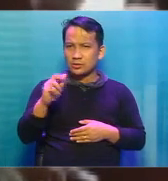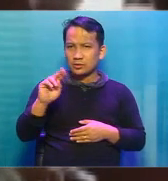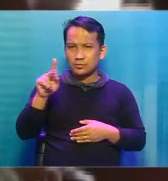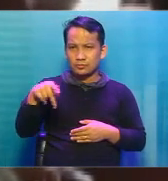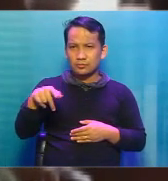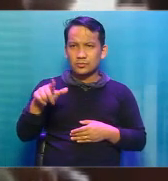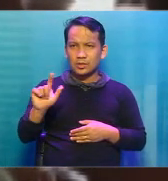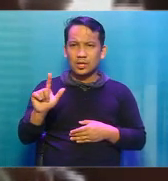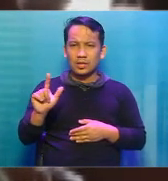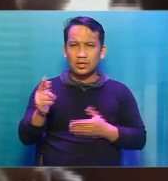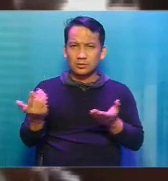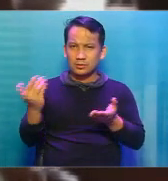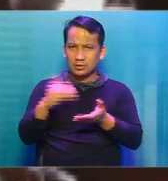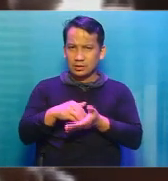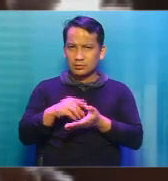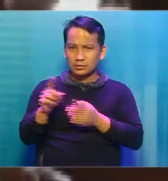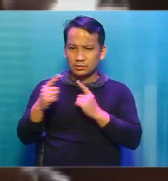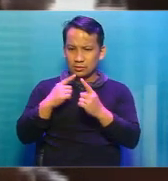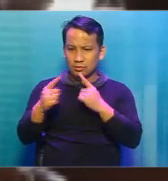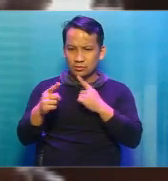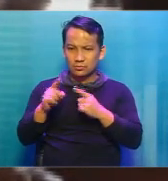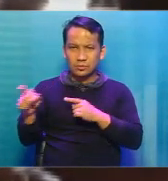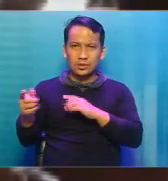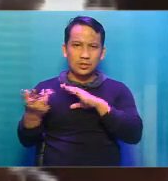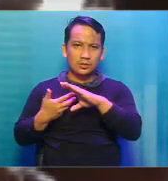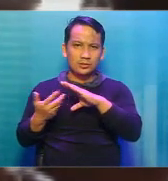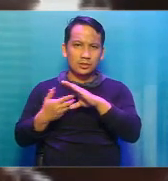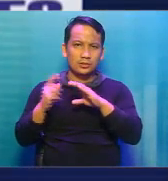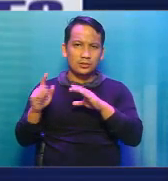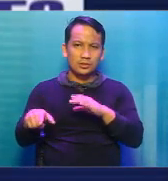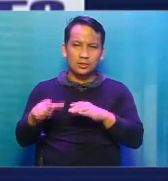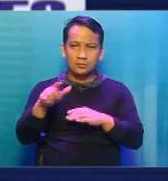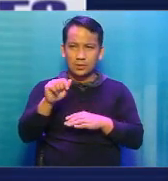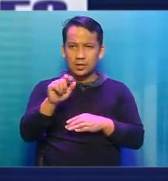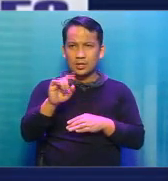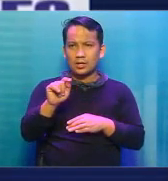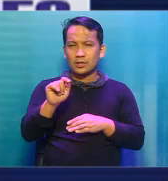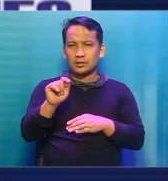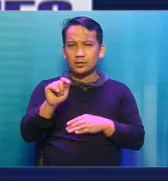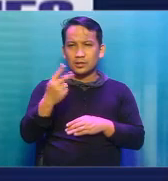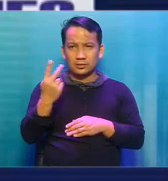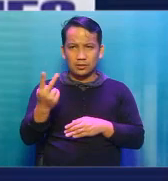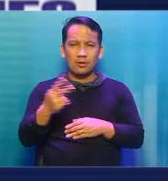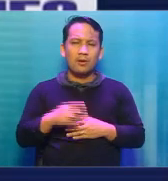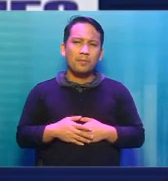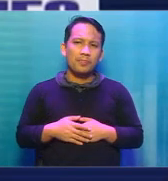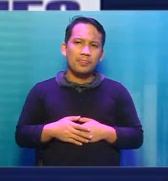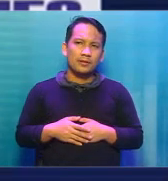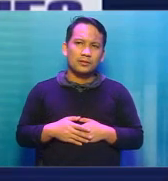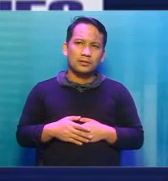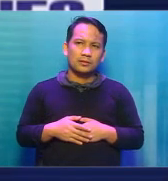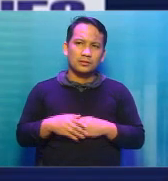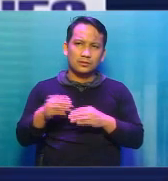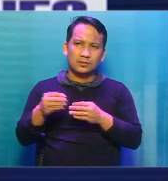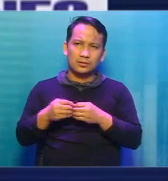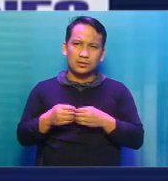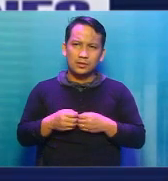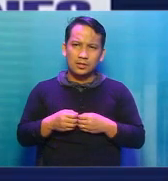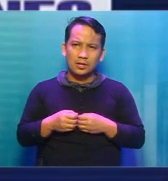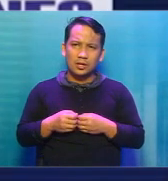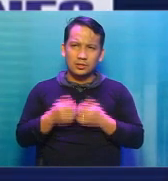NUPL kung muli na nilang nakausap ang mga kliyenteng AITA. Until na kami ang Council on Record, may move sila na